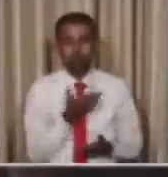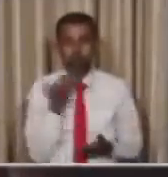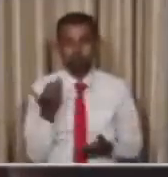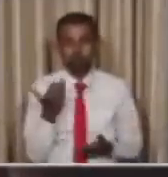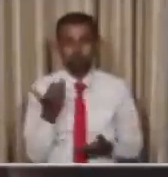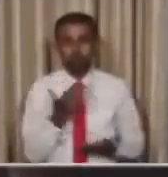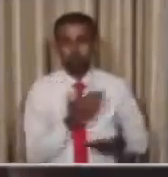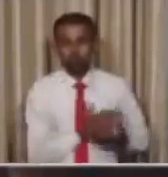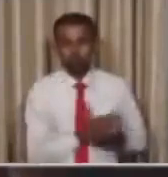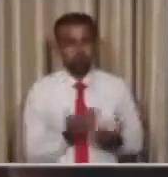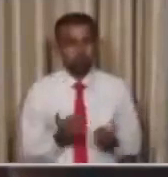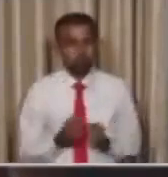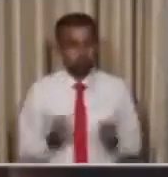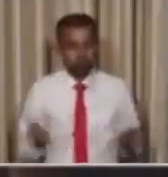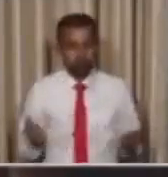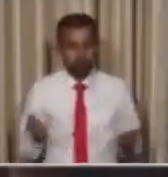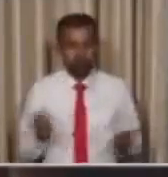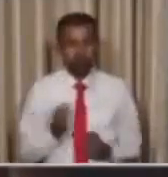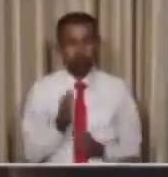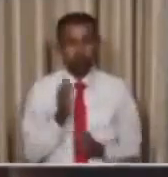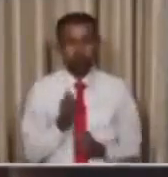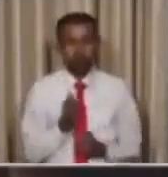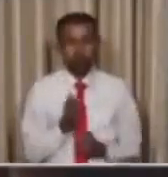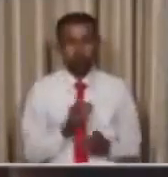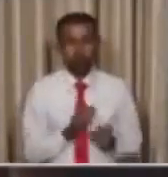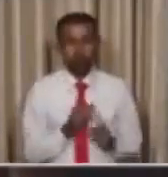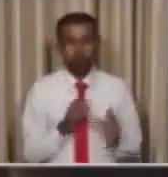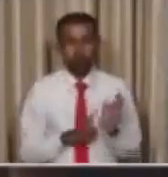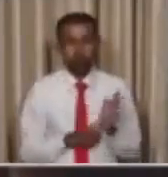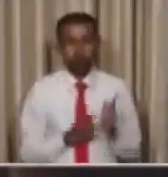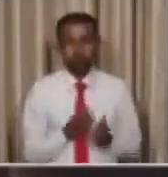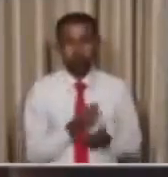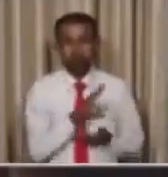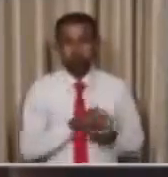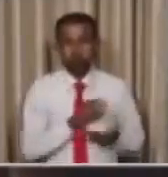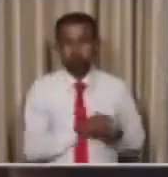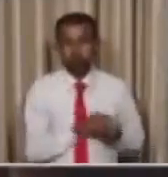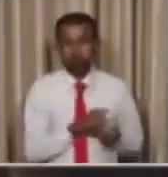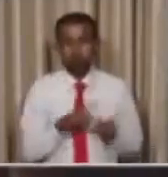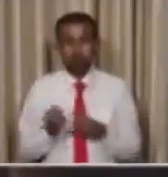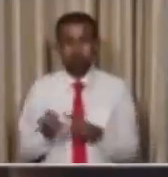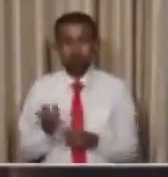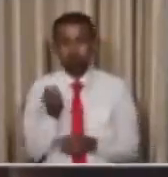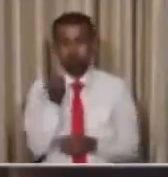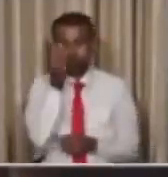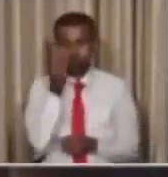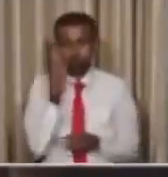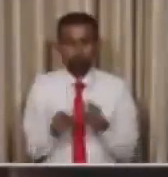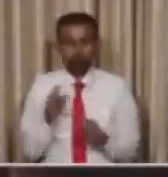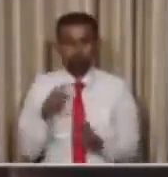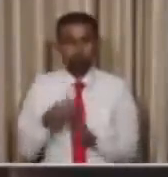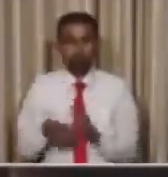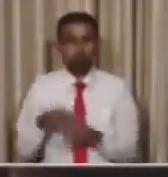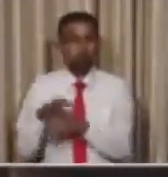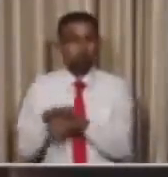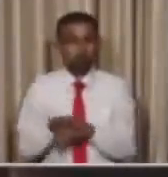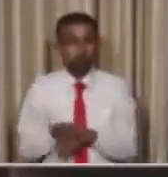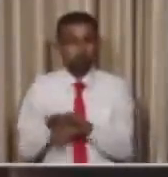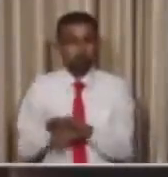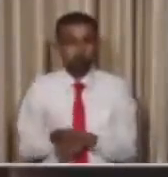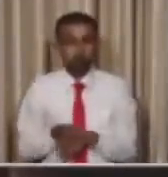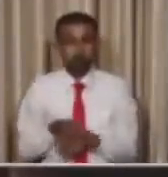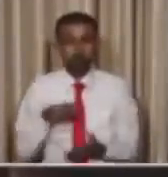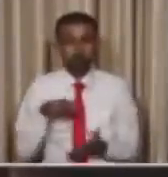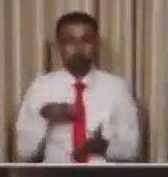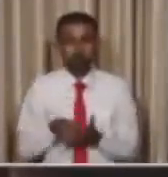ඒව නවත්තන්නේ නැතුව ජනාධිපතිතුමා එක පැත්තකින් පලස්තීනයට මුදල් එකතු කරනවා, අනිත් පැත්තෙන් ඊශ්‍රායල් ජාතිකයන් ලංකාවට ගෙන්නපන්න